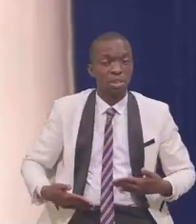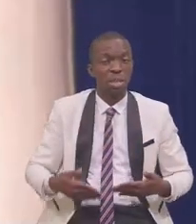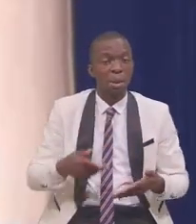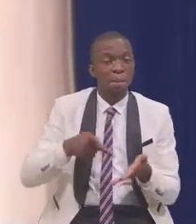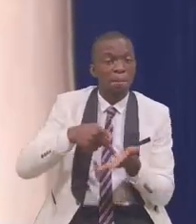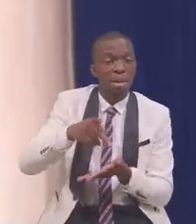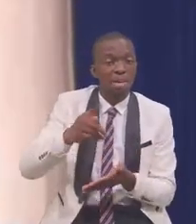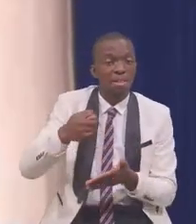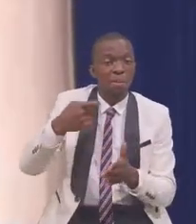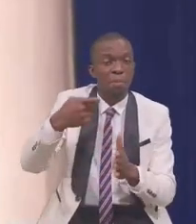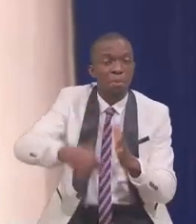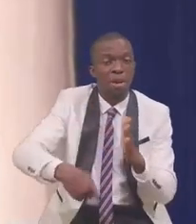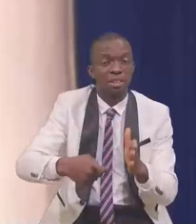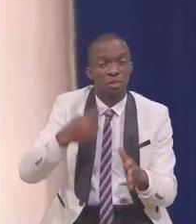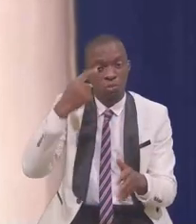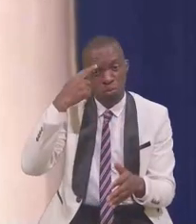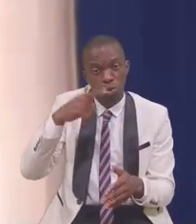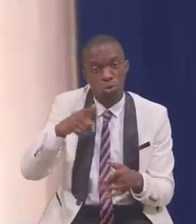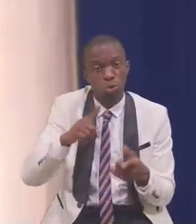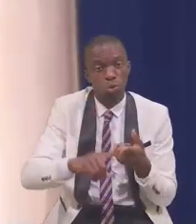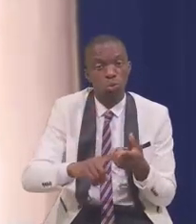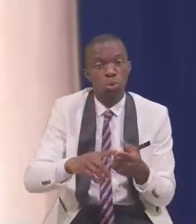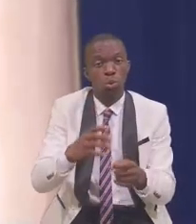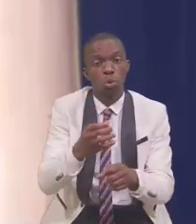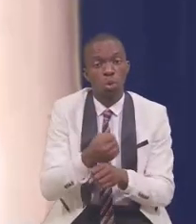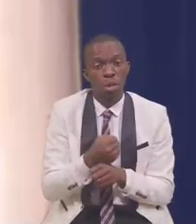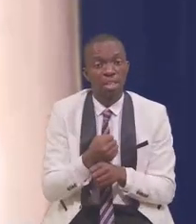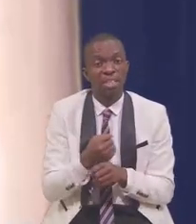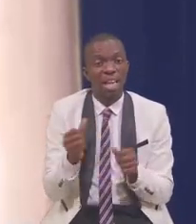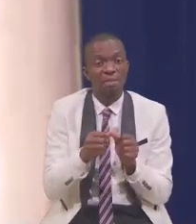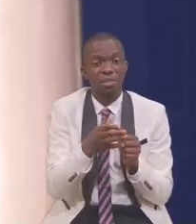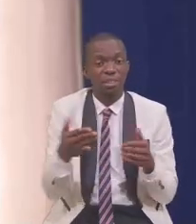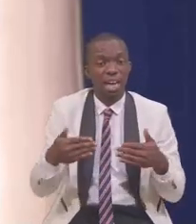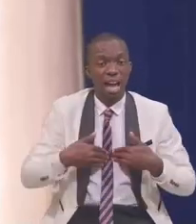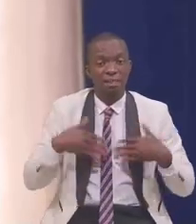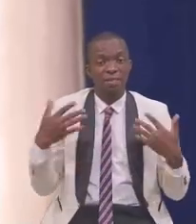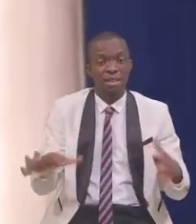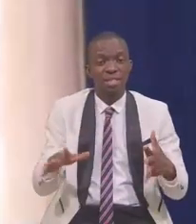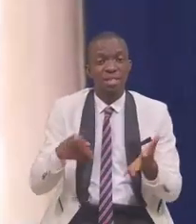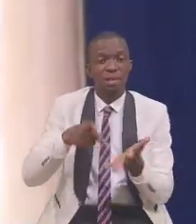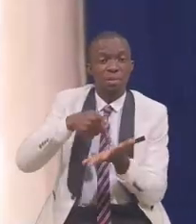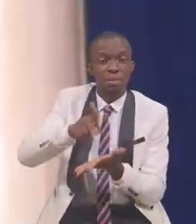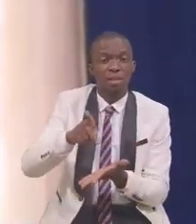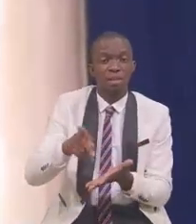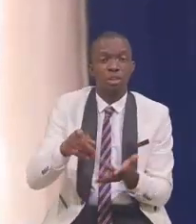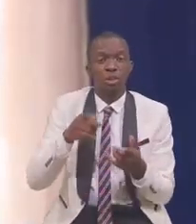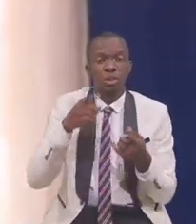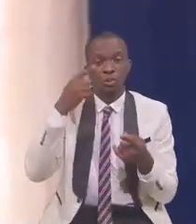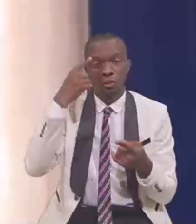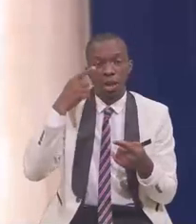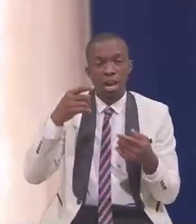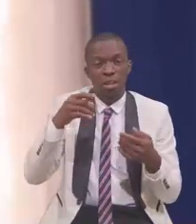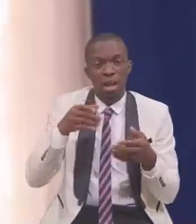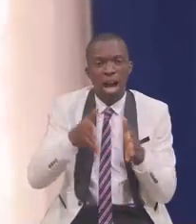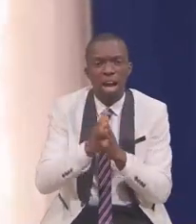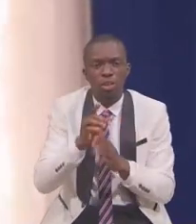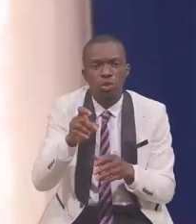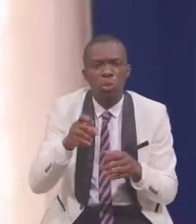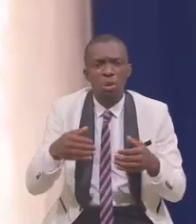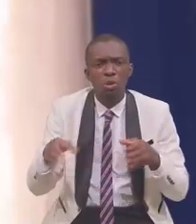que vous ayez la chose. Vous allez là-bas, on vous demande, est-ce que tu es allé prendre la chose que je t'ai